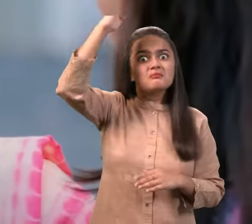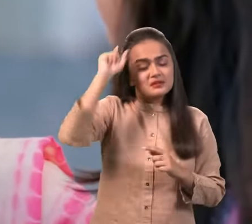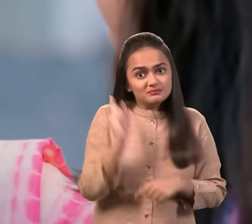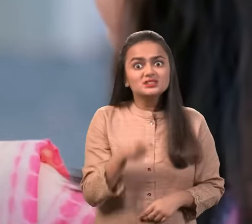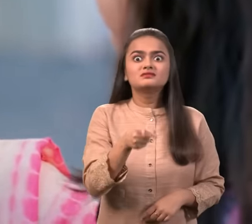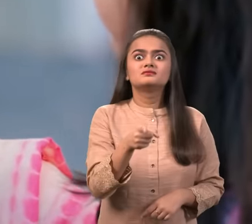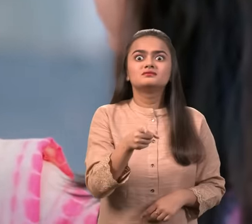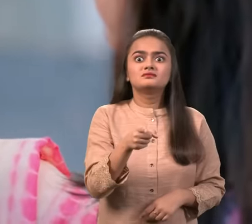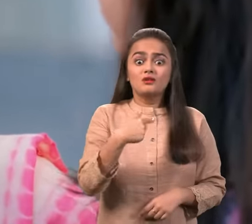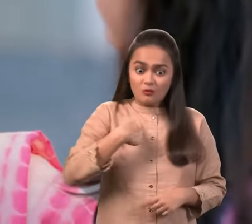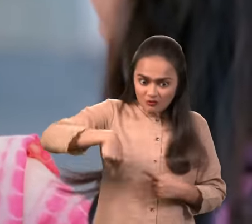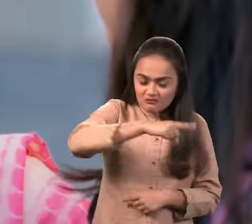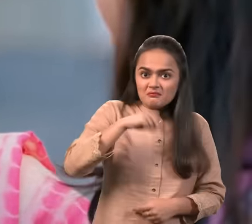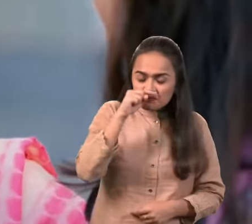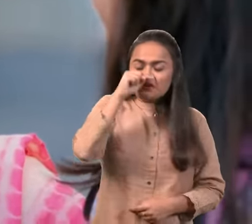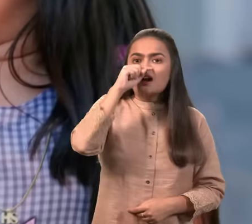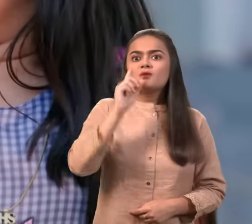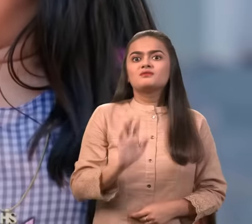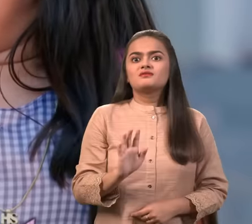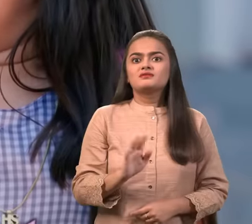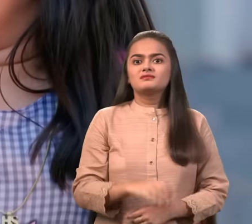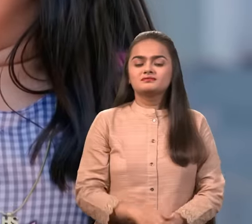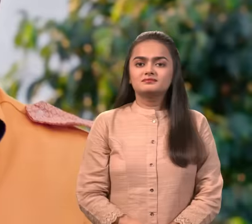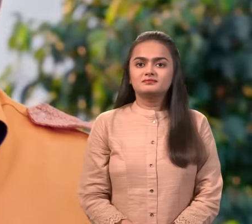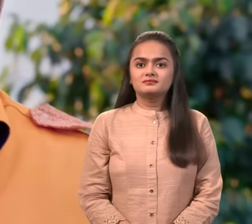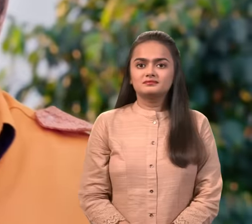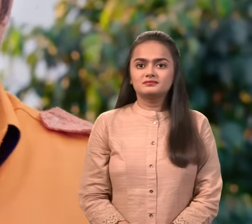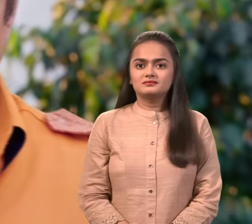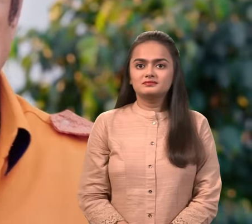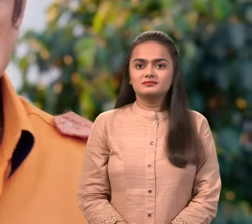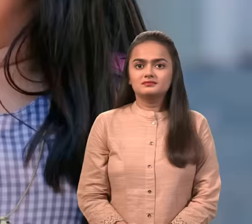बनना होगा हमारे लिए,